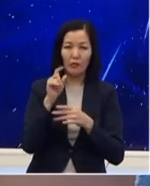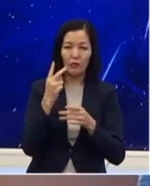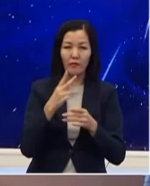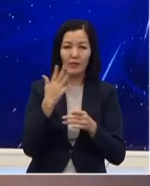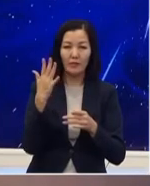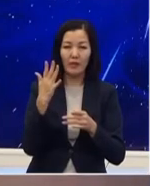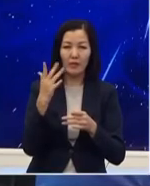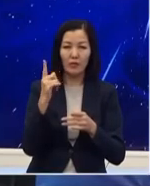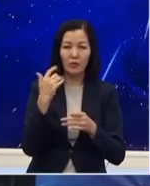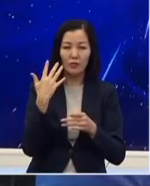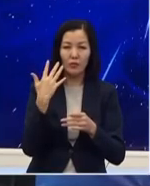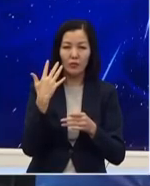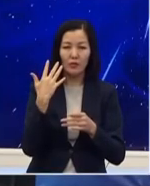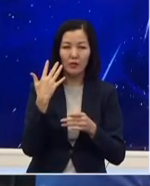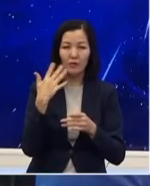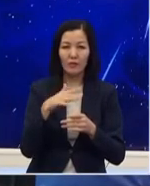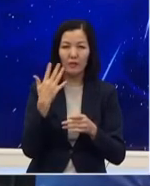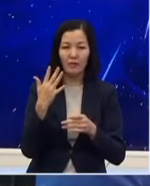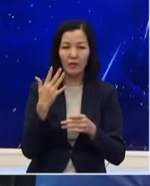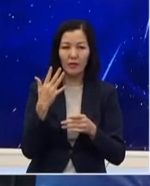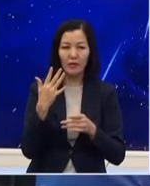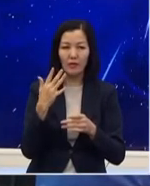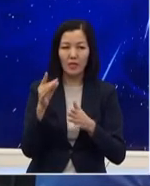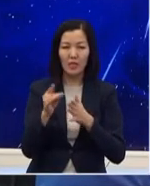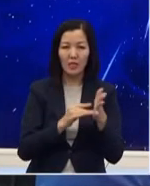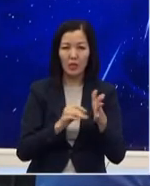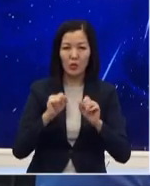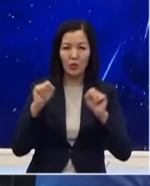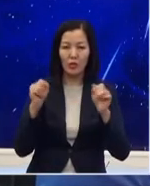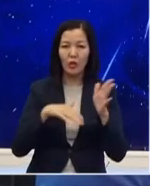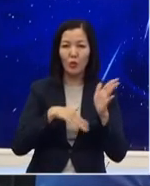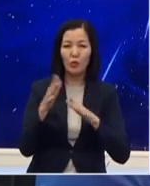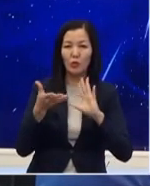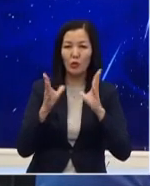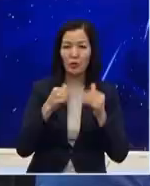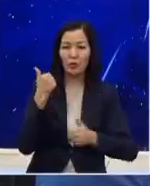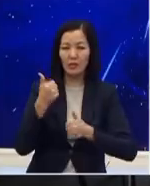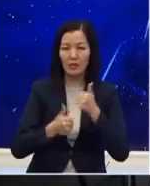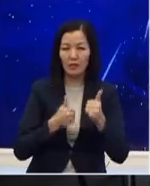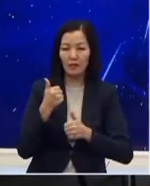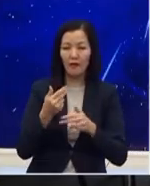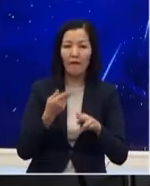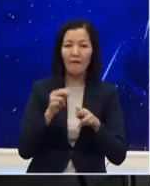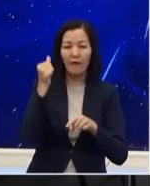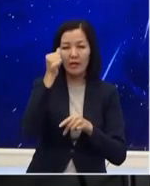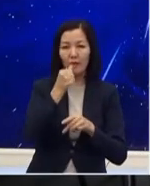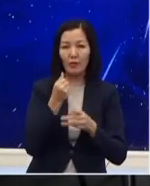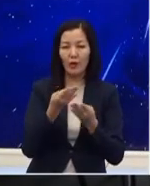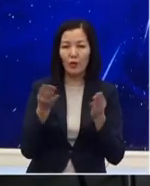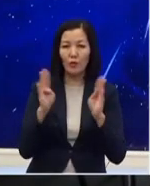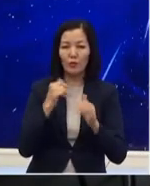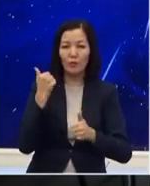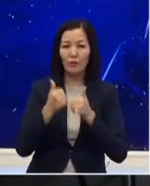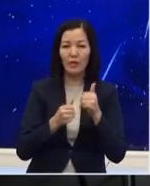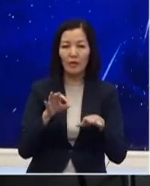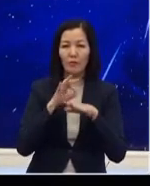вырвал, 155 толкнул. Это мой лучший результат на соревнованиях. В этом году из-за пандемии чемпионат